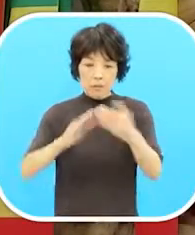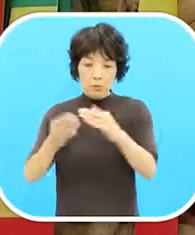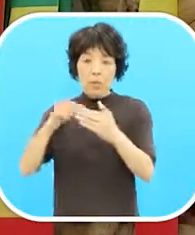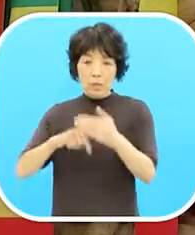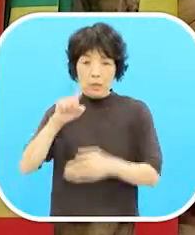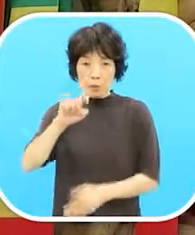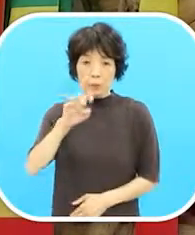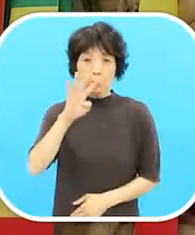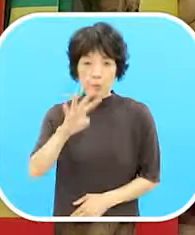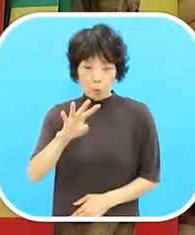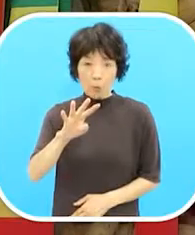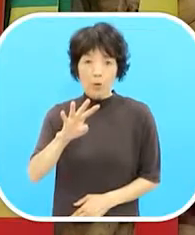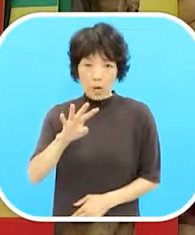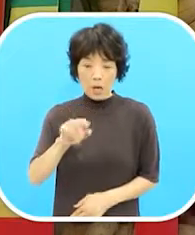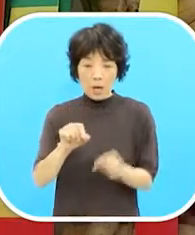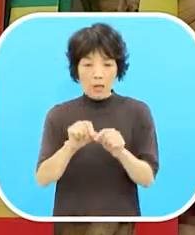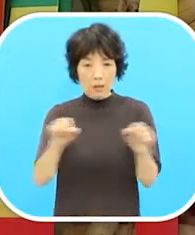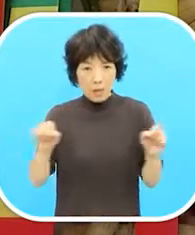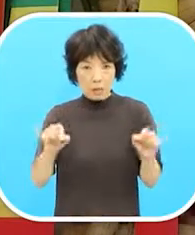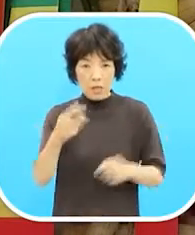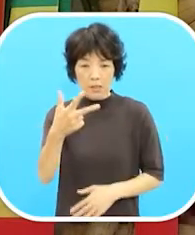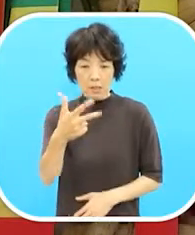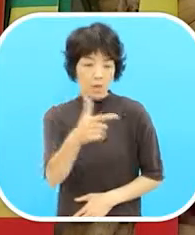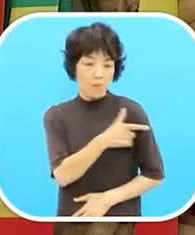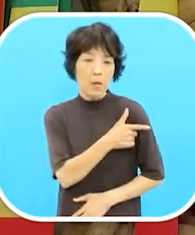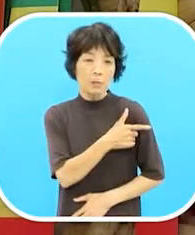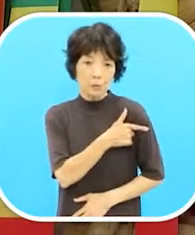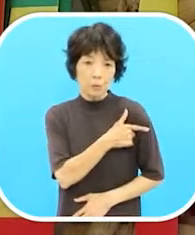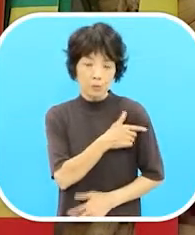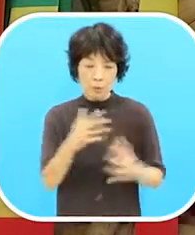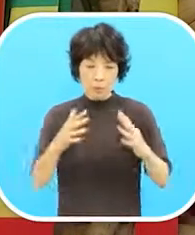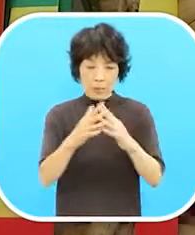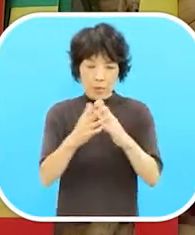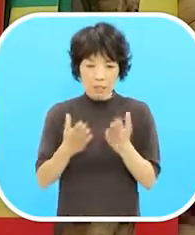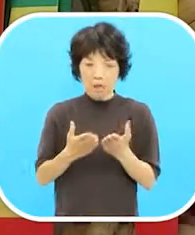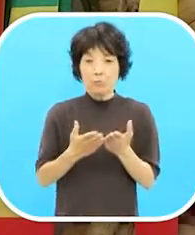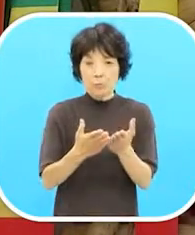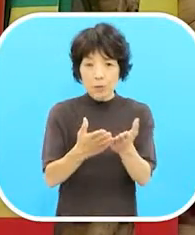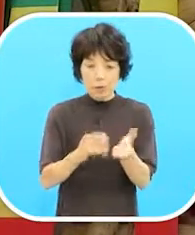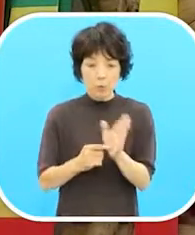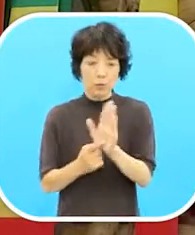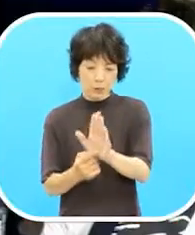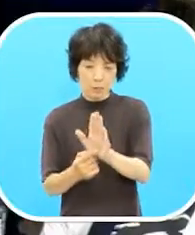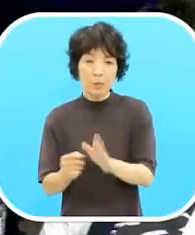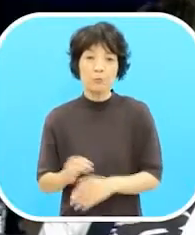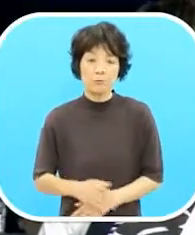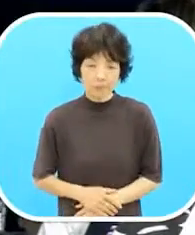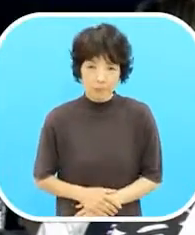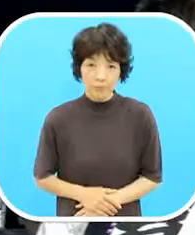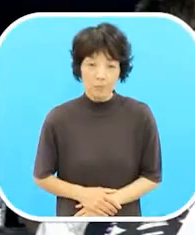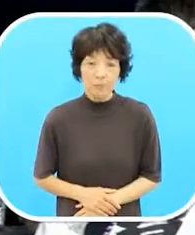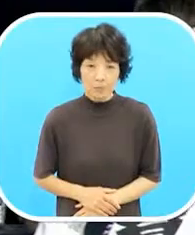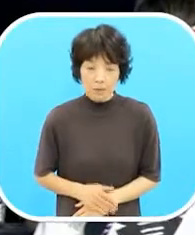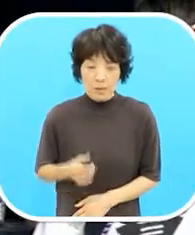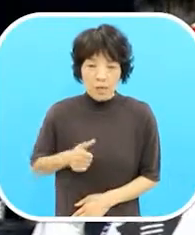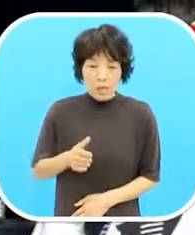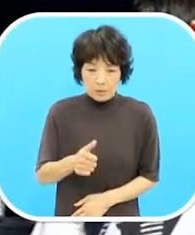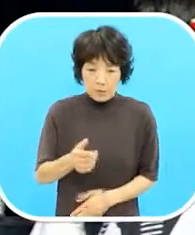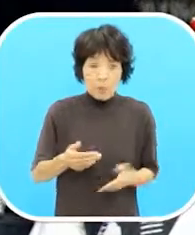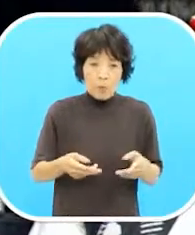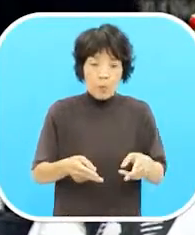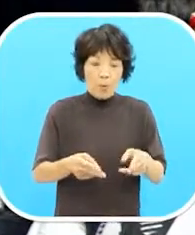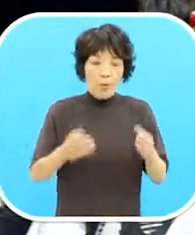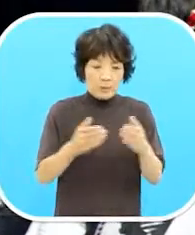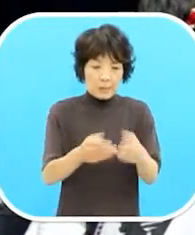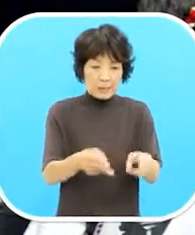が約7メートルの長さの屋形船を繰り出します。河原で供養を済ませた船